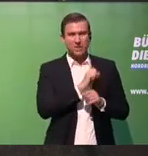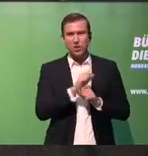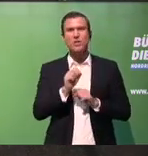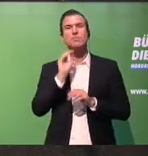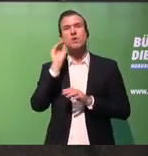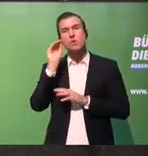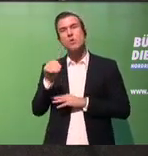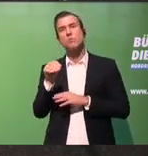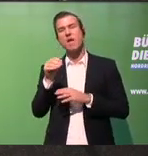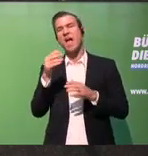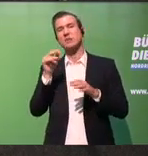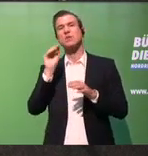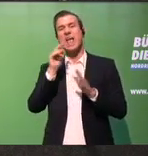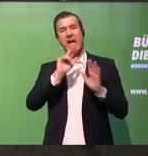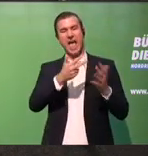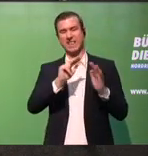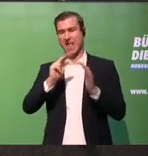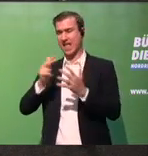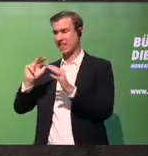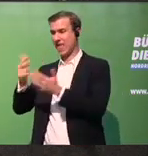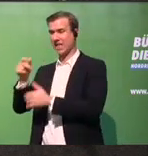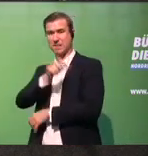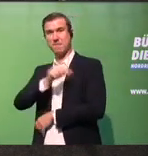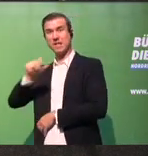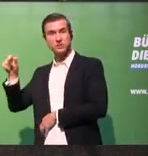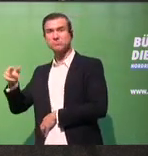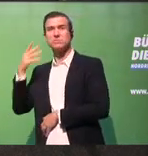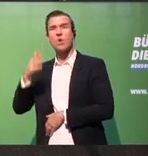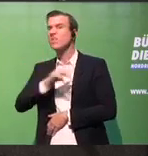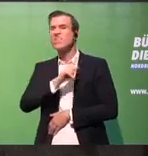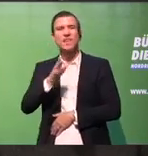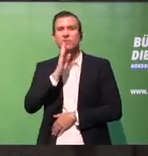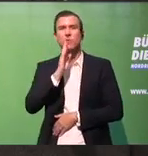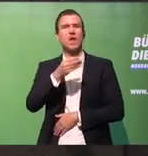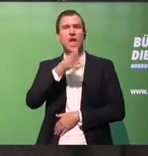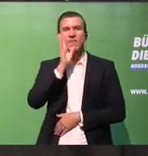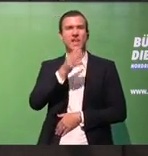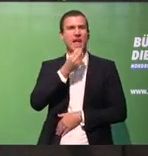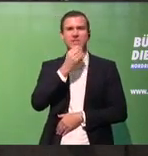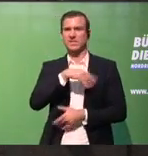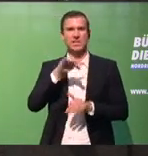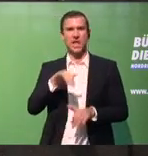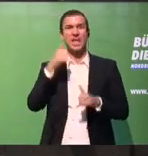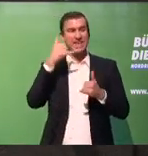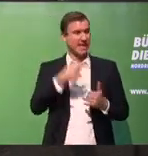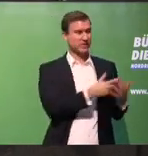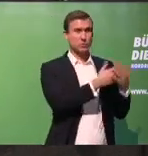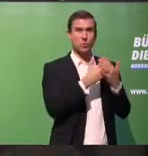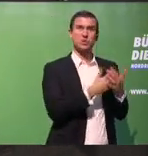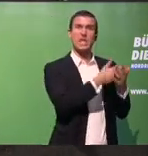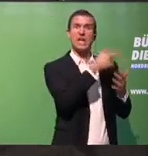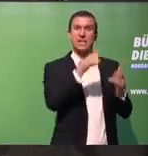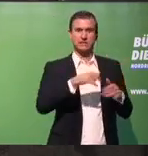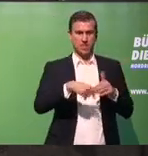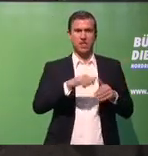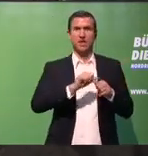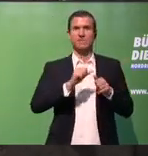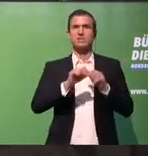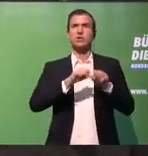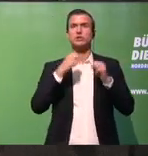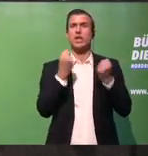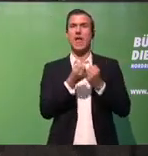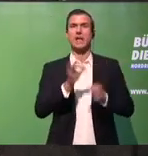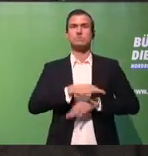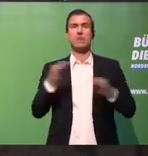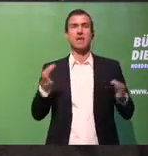Mensch nicht genügend Essen und zu trinken auf dieser Welt. Und nun stehen die USA noch am Rande der Staatspleite und wollen sich auf